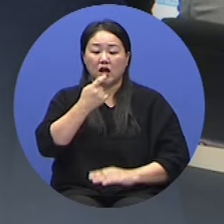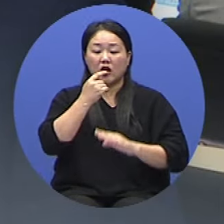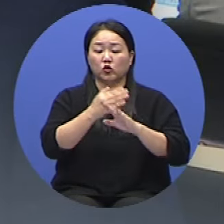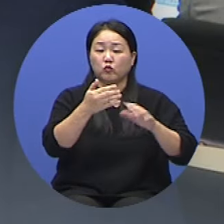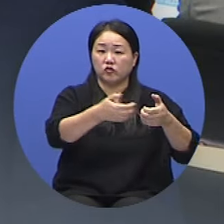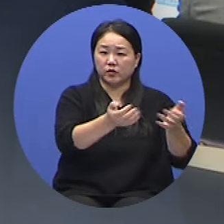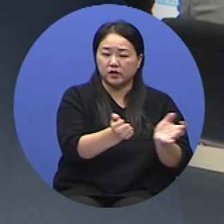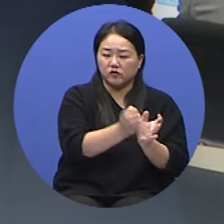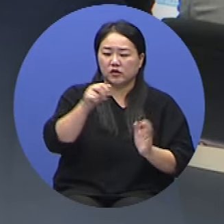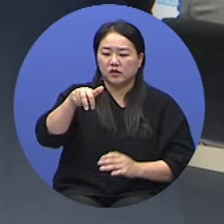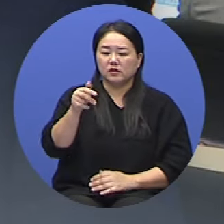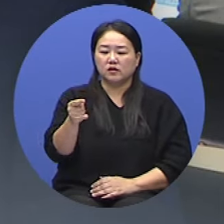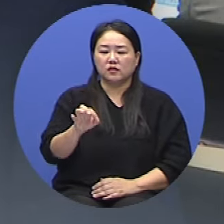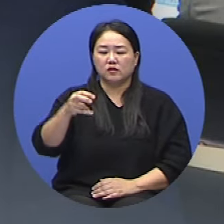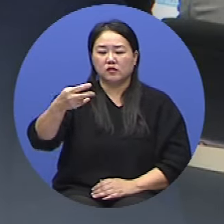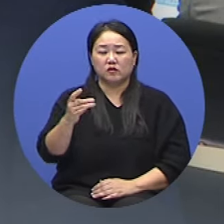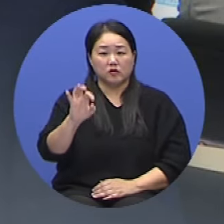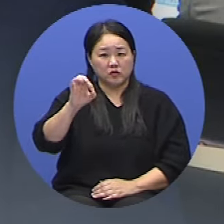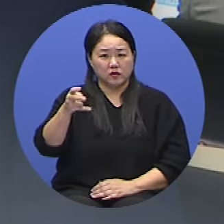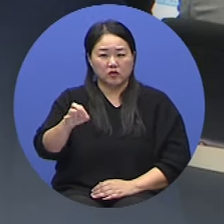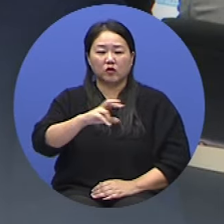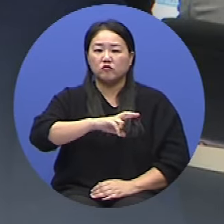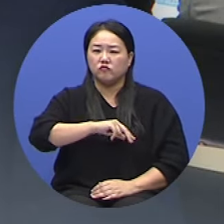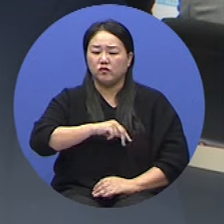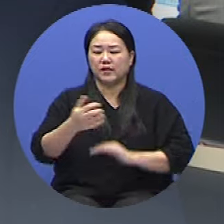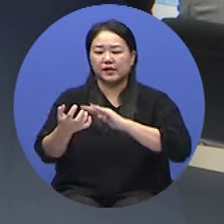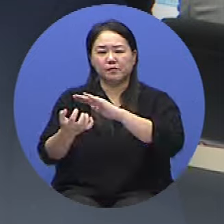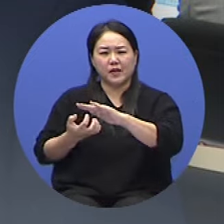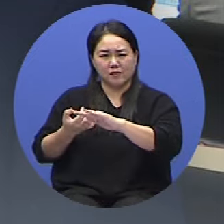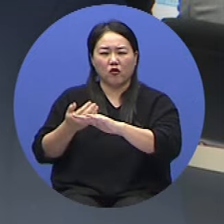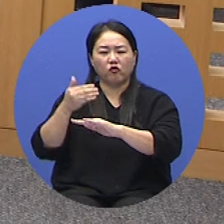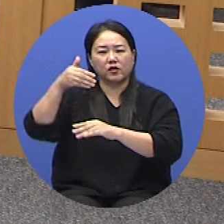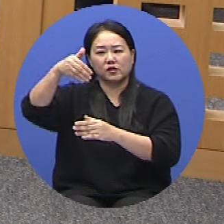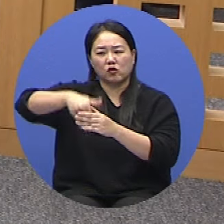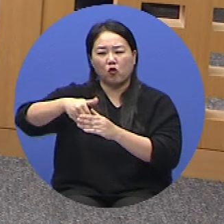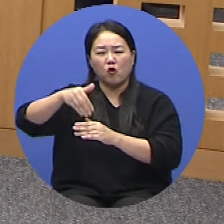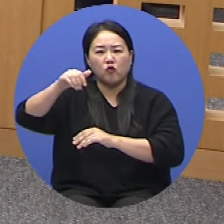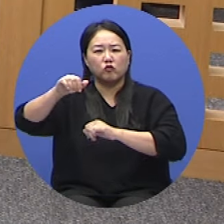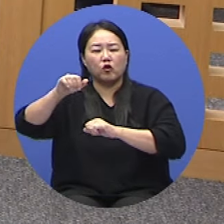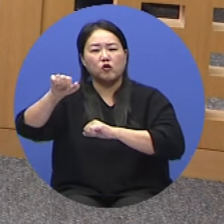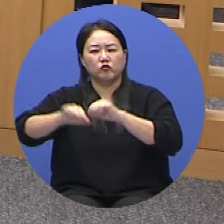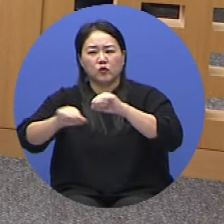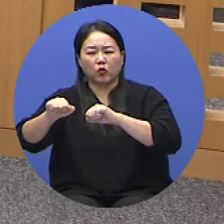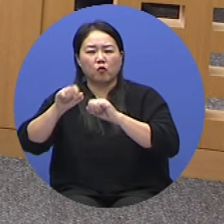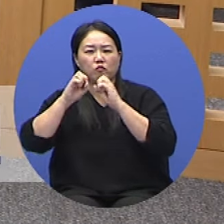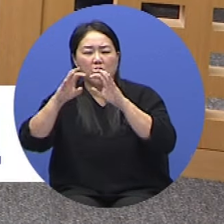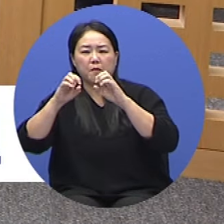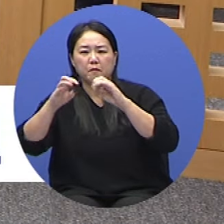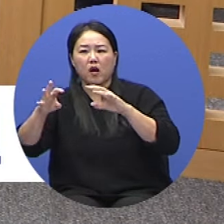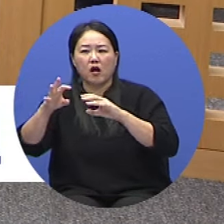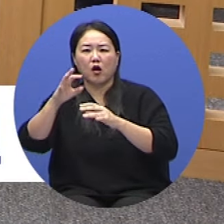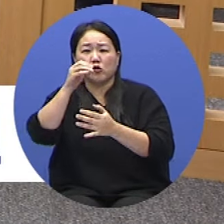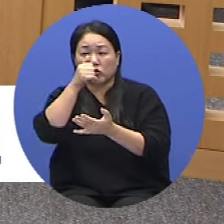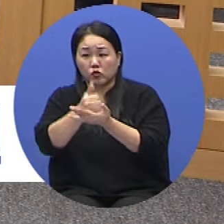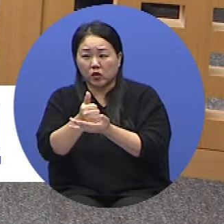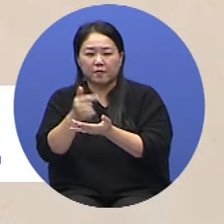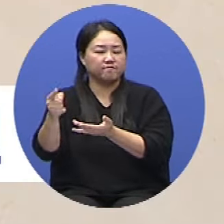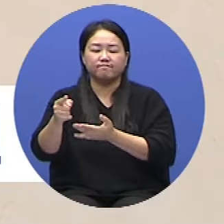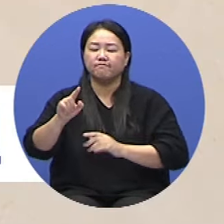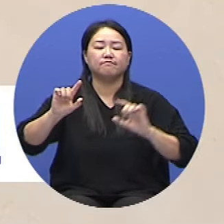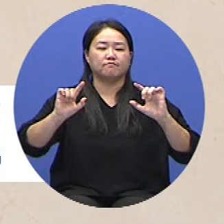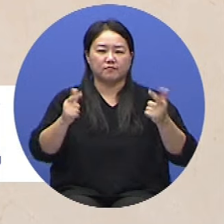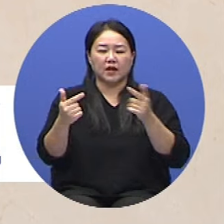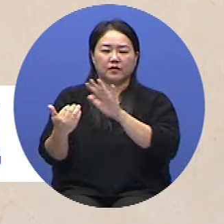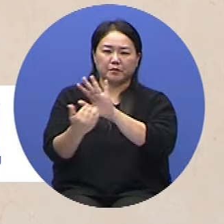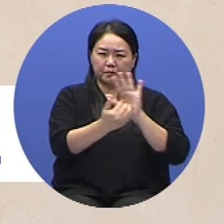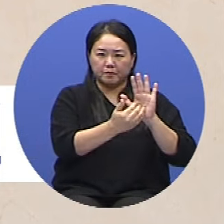더불어민주당 정동영 의원이 사전선거운동과 허위사실 공표 혐의를 전면 부인했습니다. 전주지방법원에서